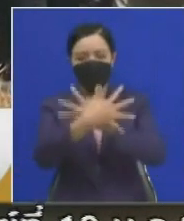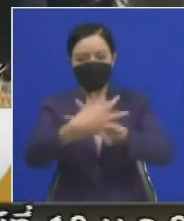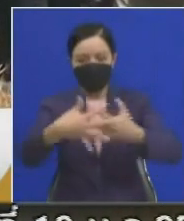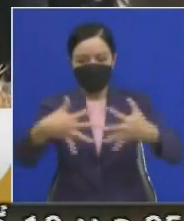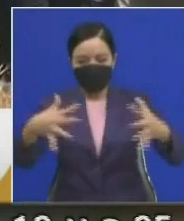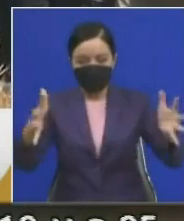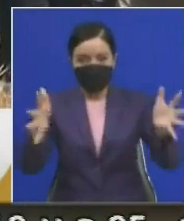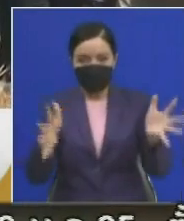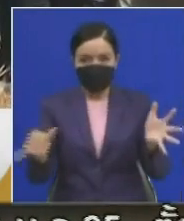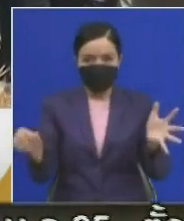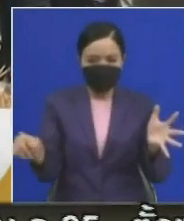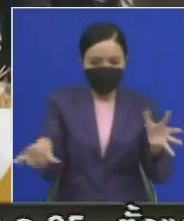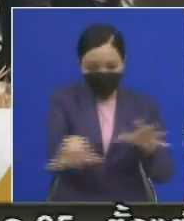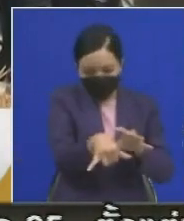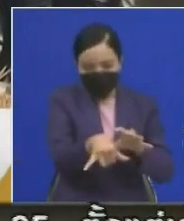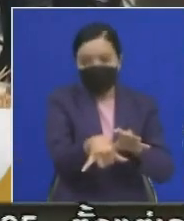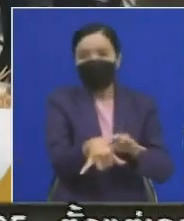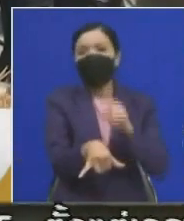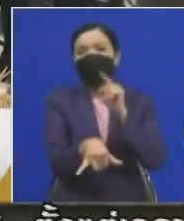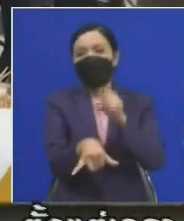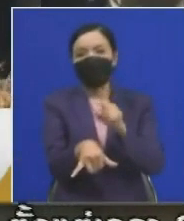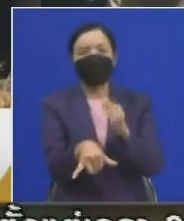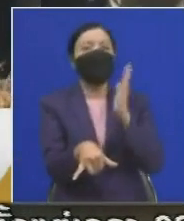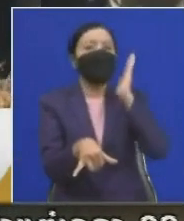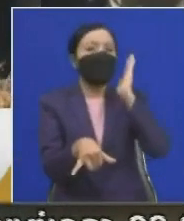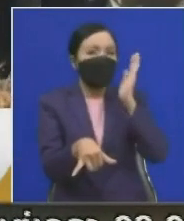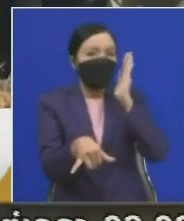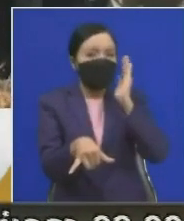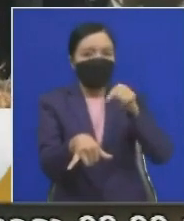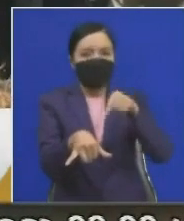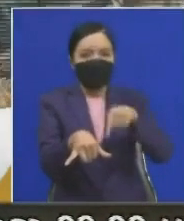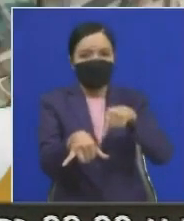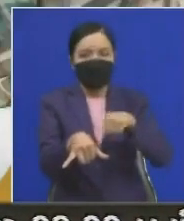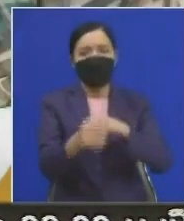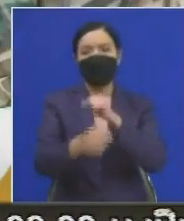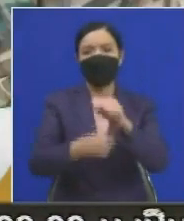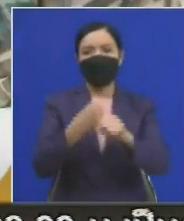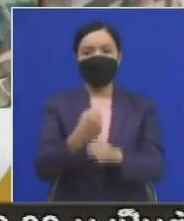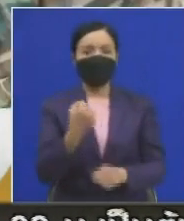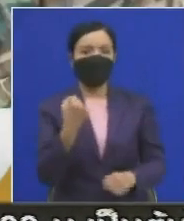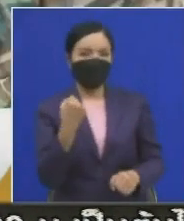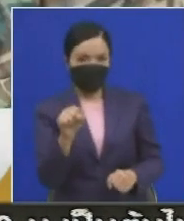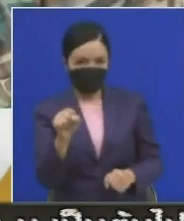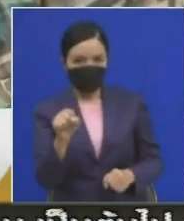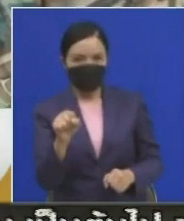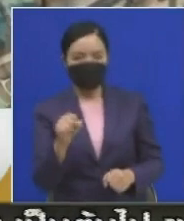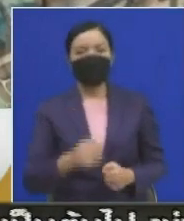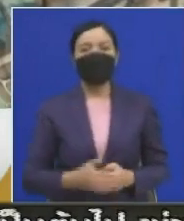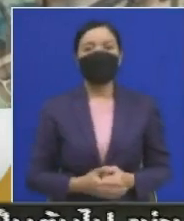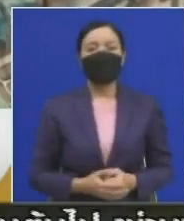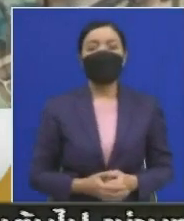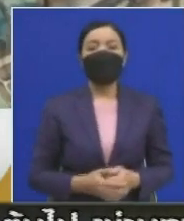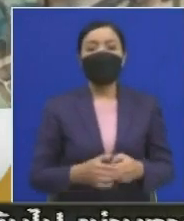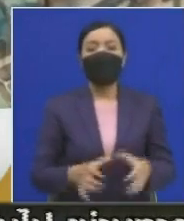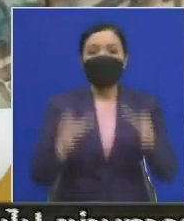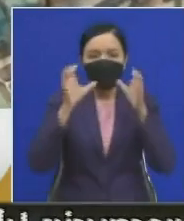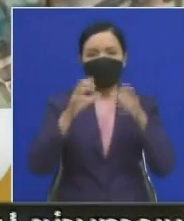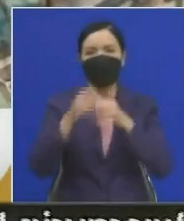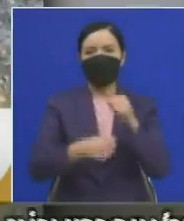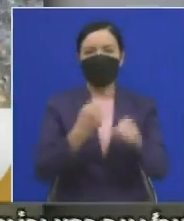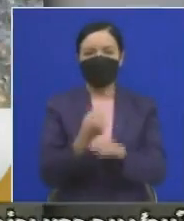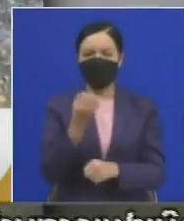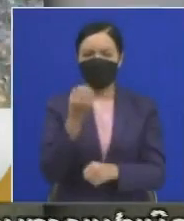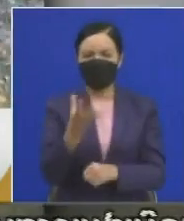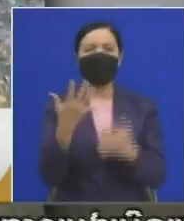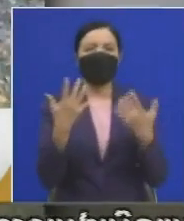บ พบเป็นเสือโเคราะแท์ผู้อายุ 10 ปี ถือวเปนเสืออายุมาก